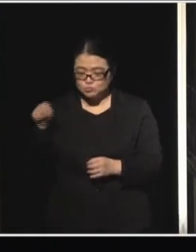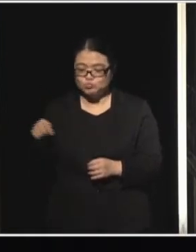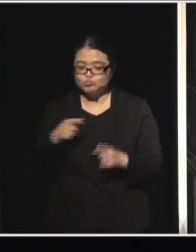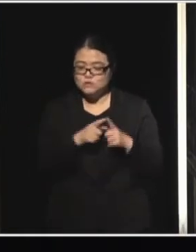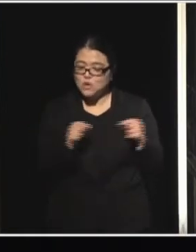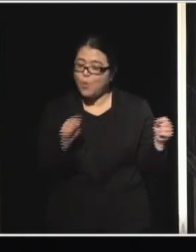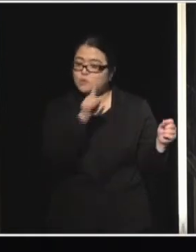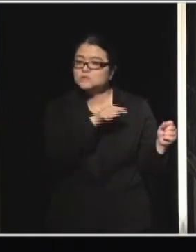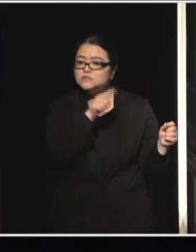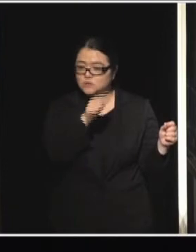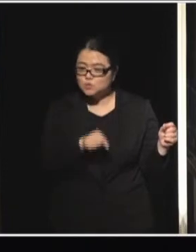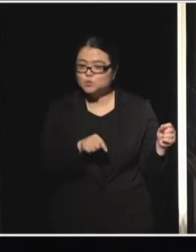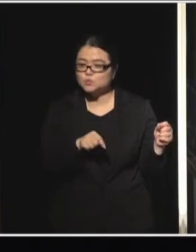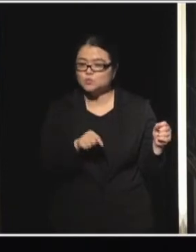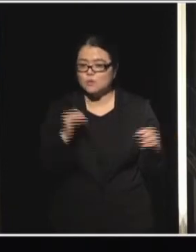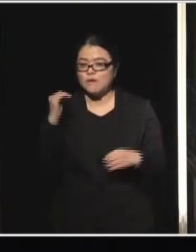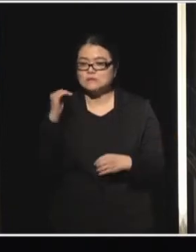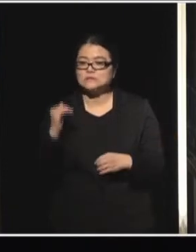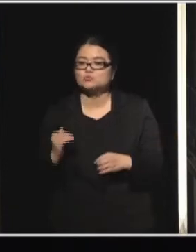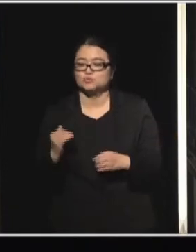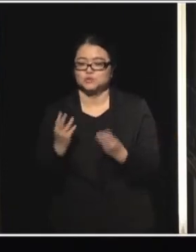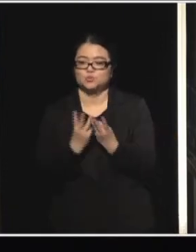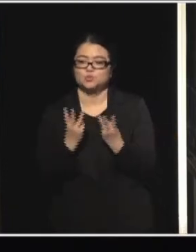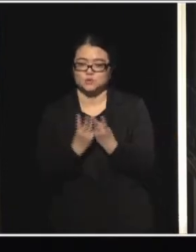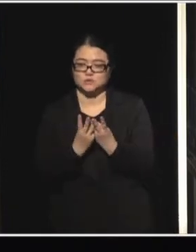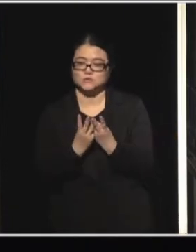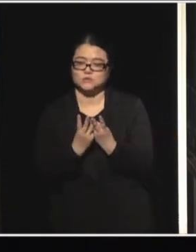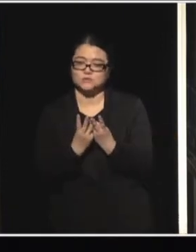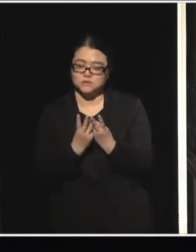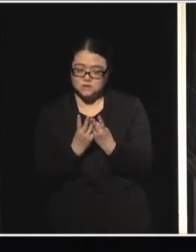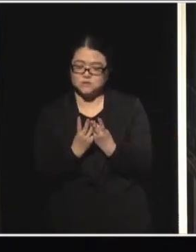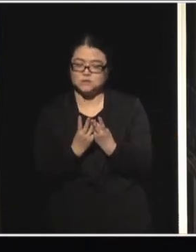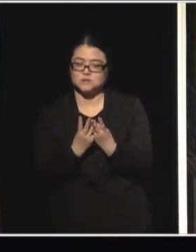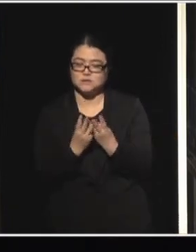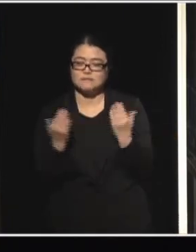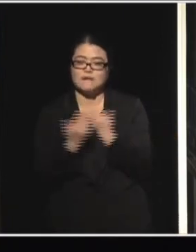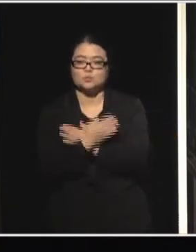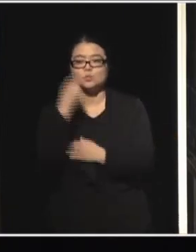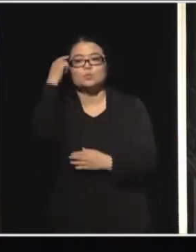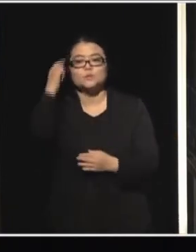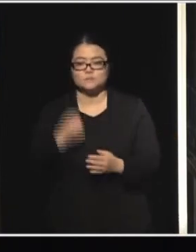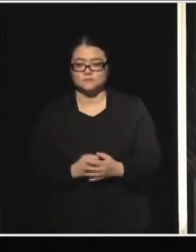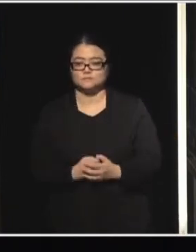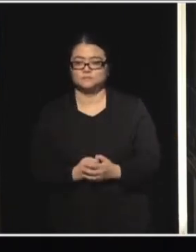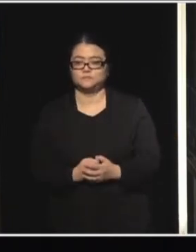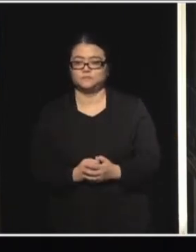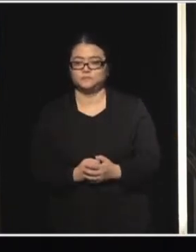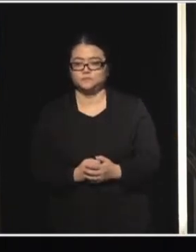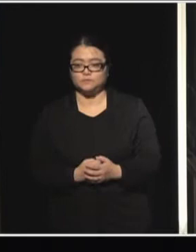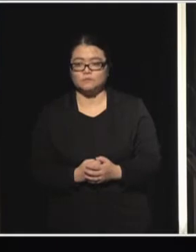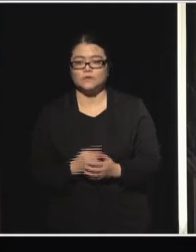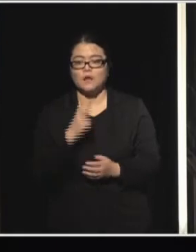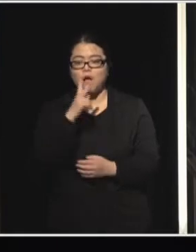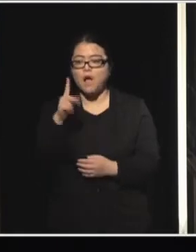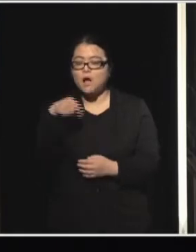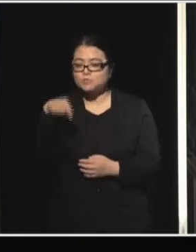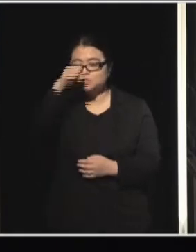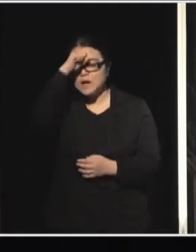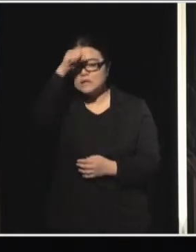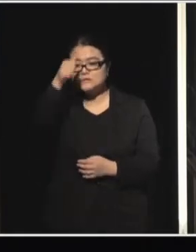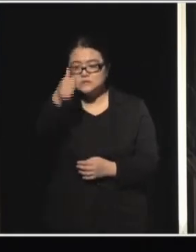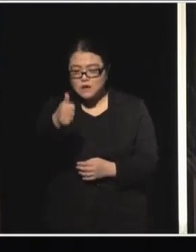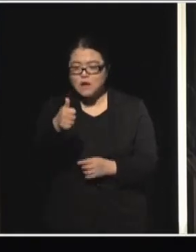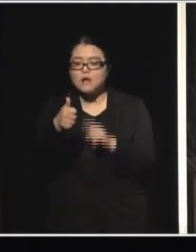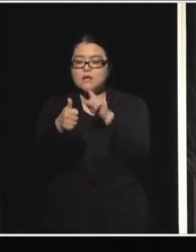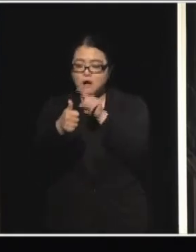だおそらくは低い数字に何だろうというふうに思っていますのでがん患者さんたからといって非常